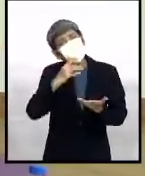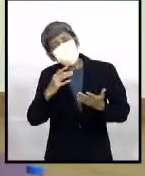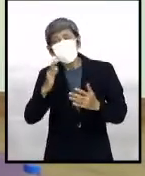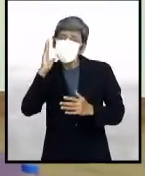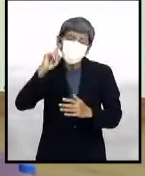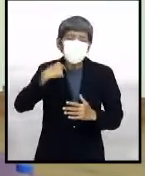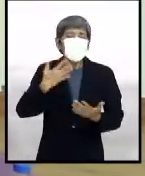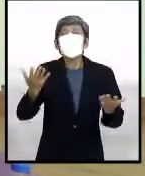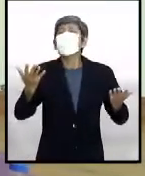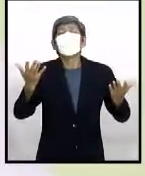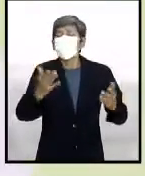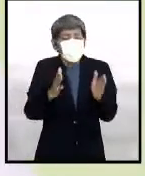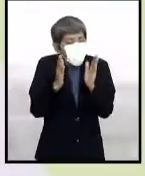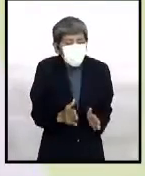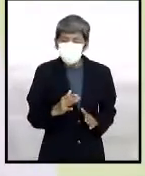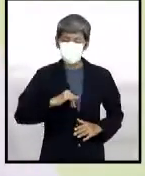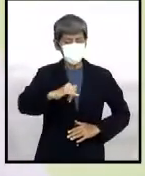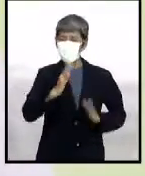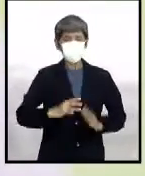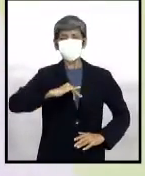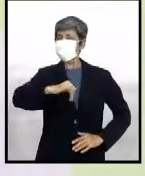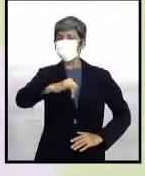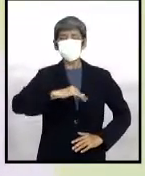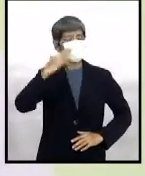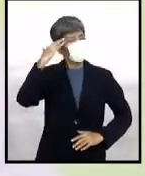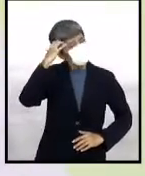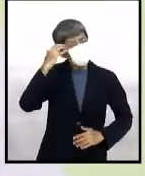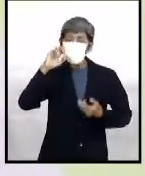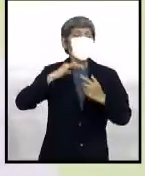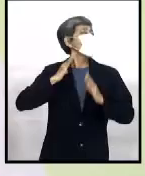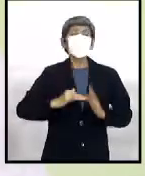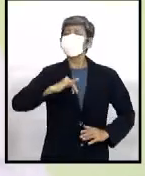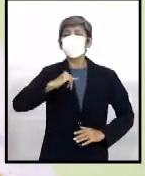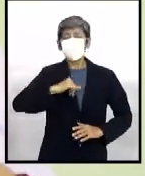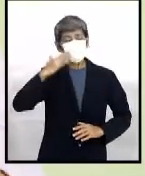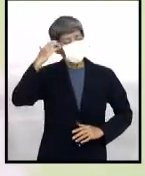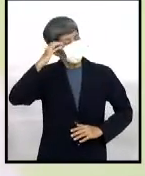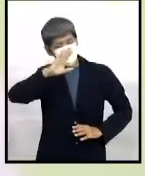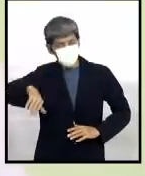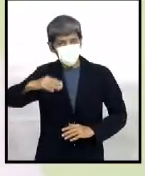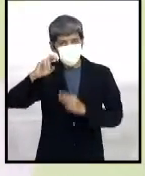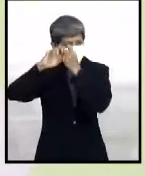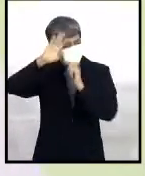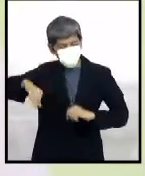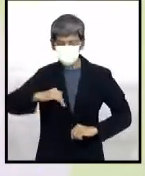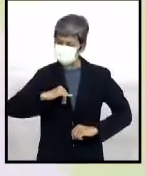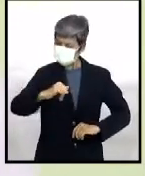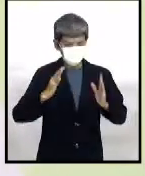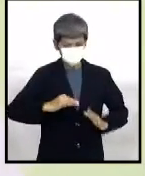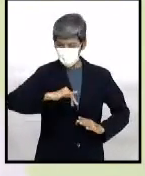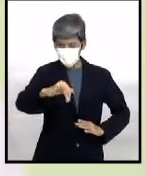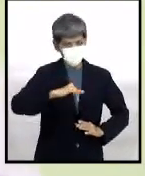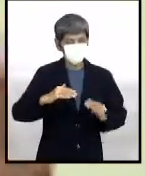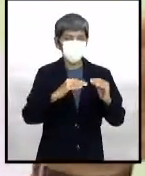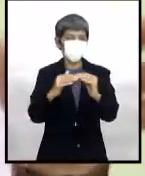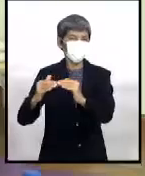คนนี้เป็น LGBT นี่เหมือนกันอ๋อคนนี้ออทิสติกคนนี้ดาวซินโดรมคนนี้ออทิสซึมคนนี้สมาธิสั้นคนนี้ดิสเลกเซียอะไรเงี้ย